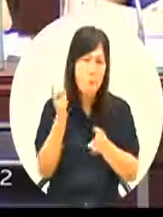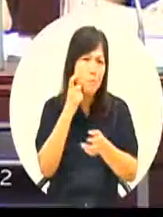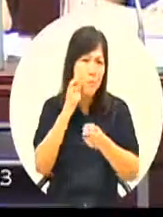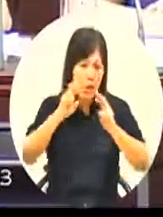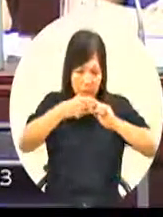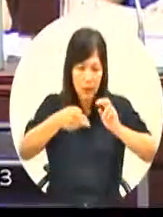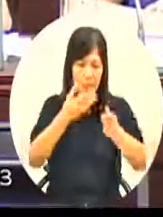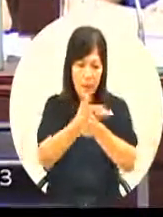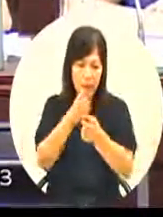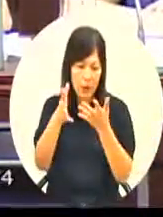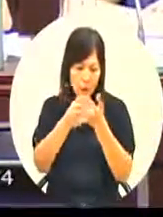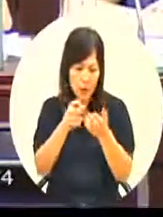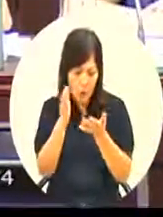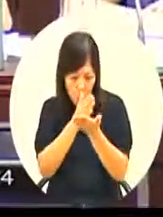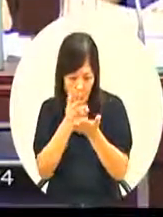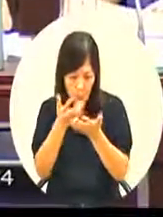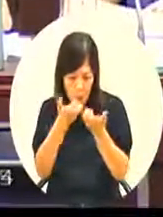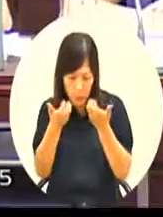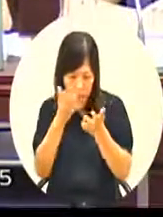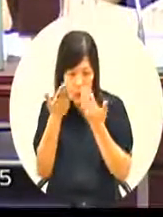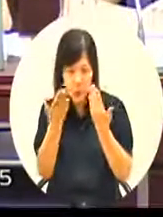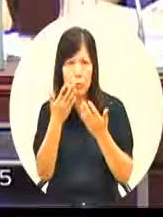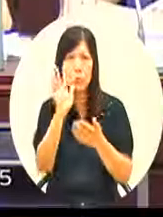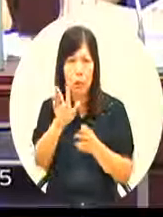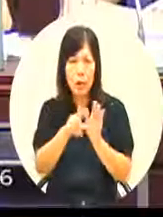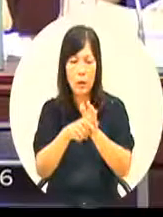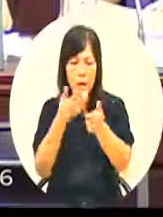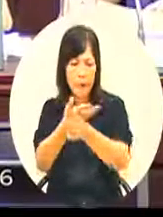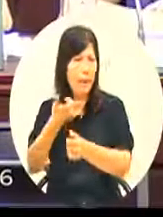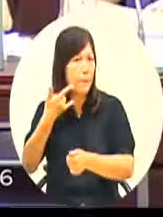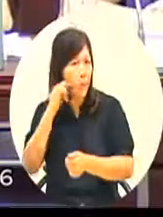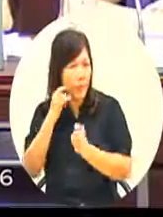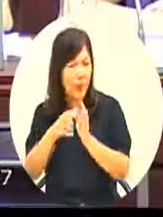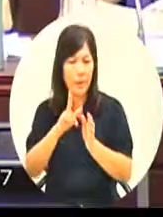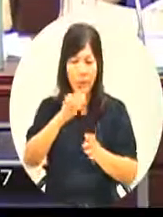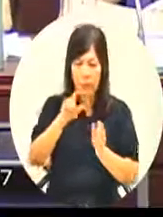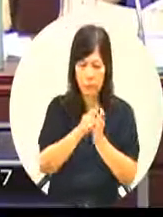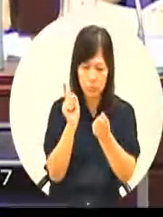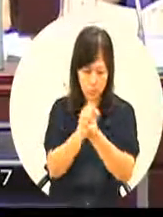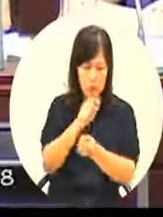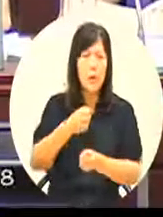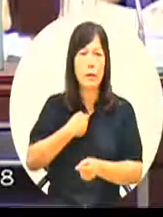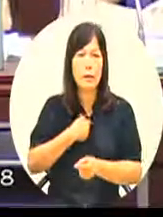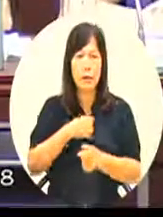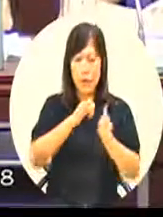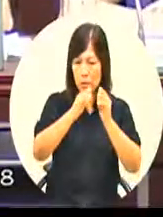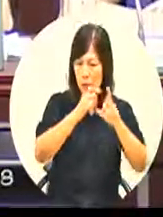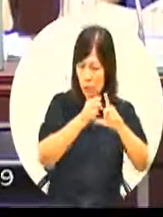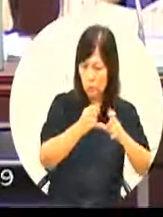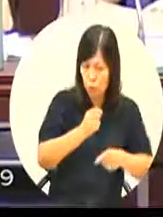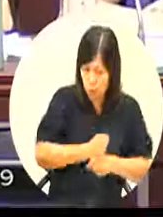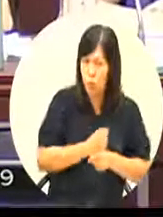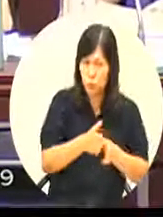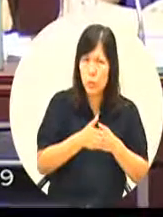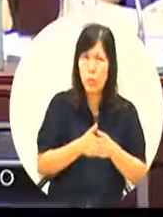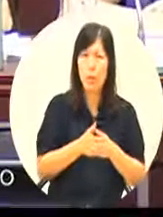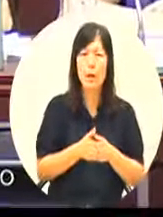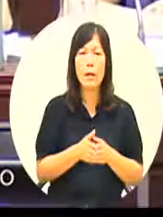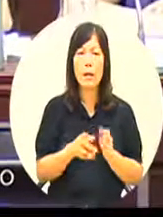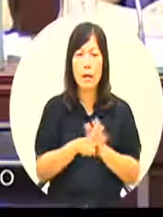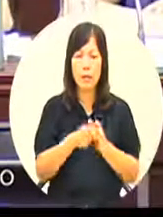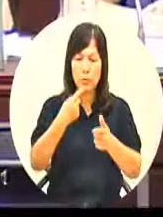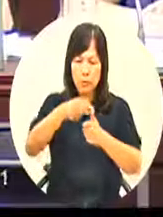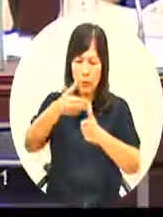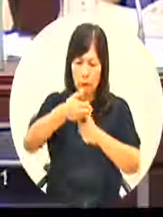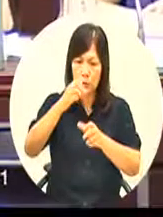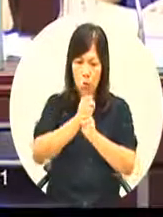毒品，要让学生能够辨识。如果能够让家长跟老师都能够了解，社区也要注意啊。所以变成说，这个教育的